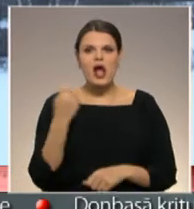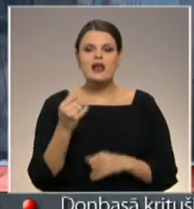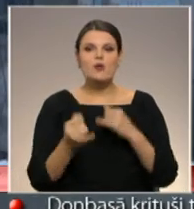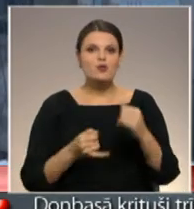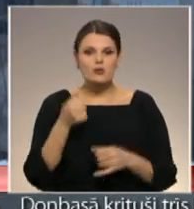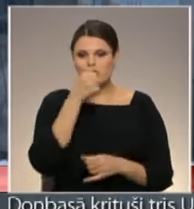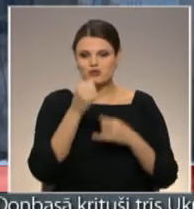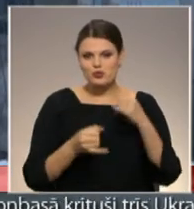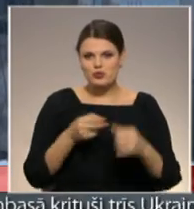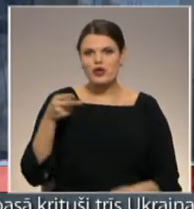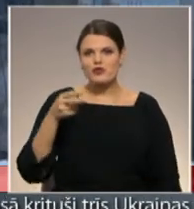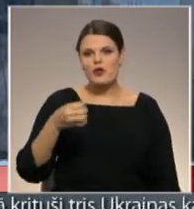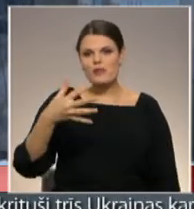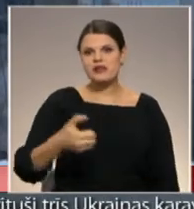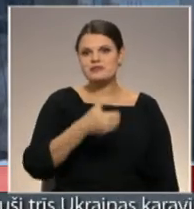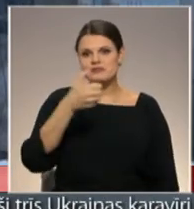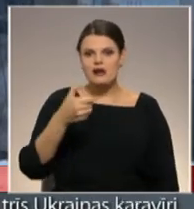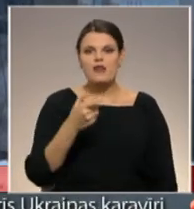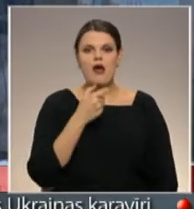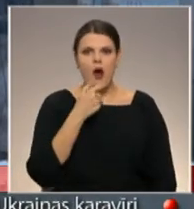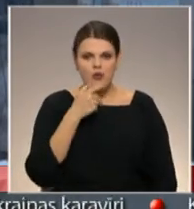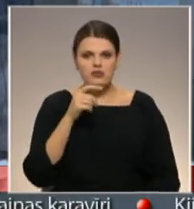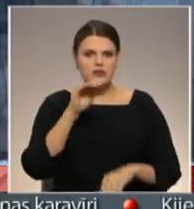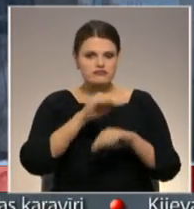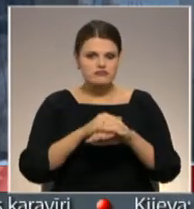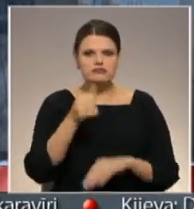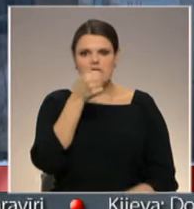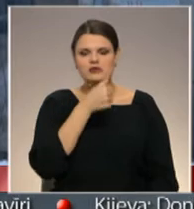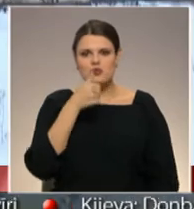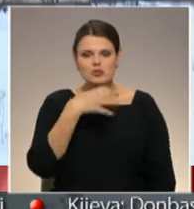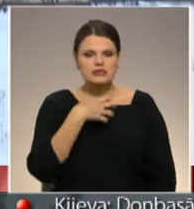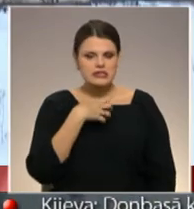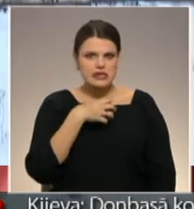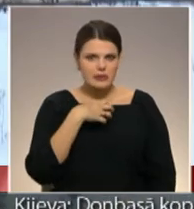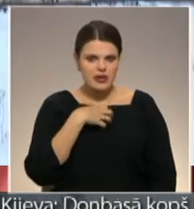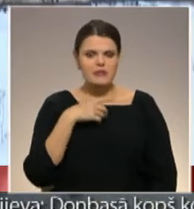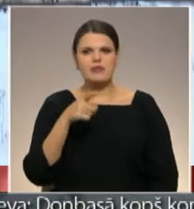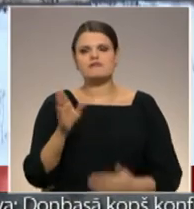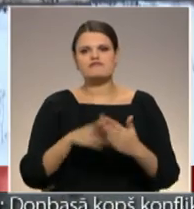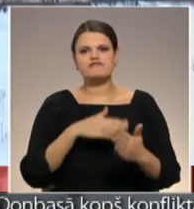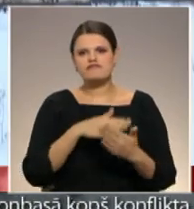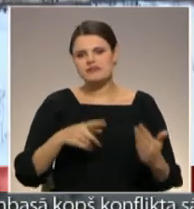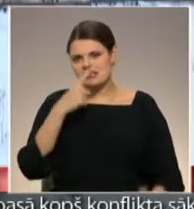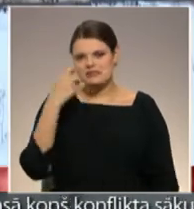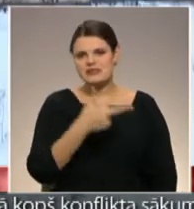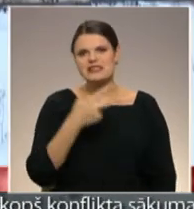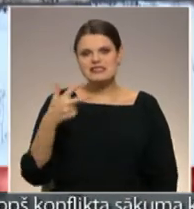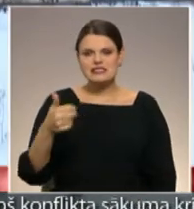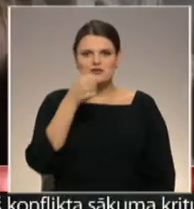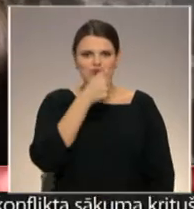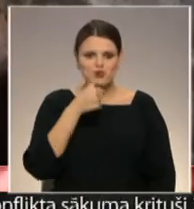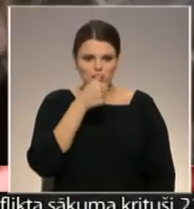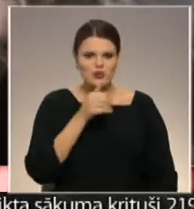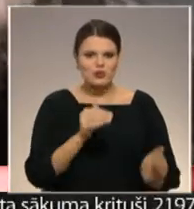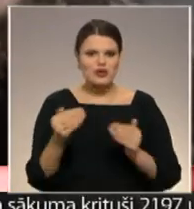cūkopību. 2015. Gada augustā viņu kūtī konstatēts Āfrikas cūku mēris. Tā likvidēts 133 cūku liels